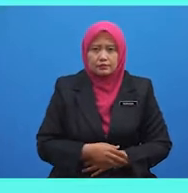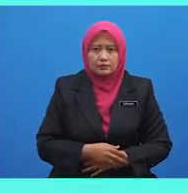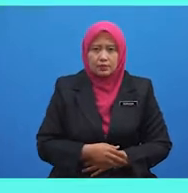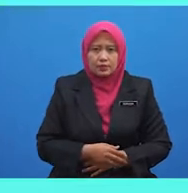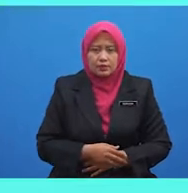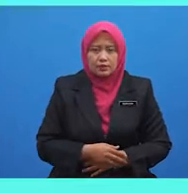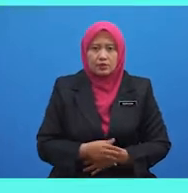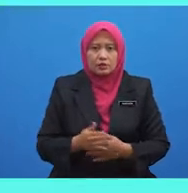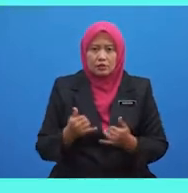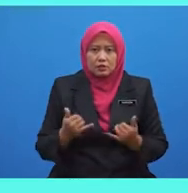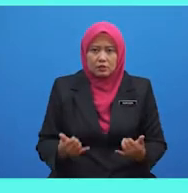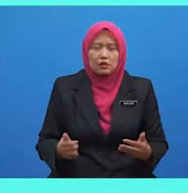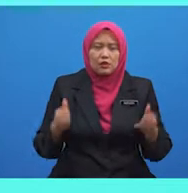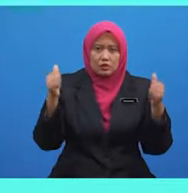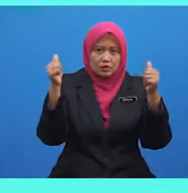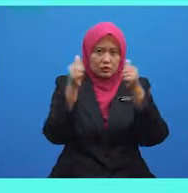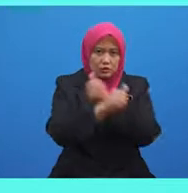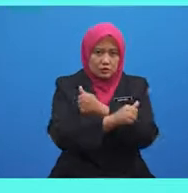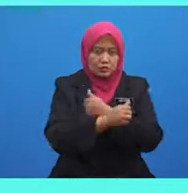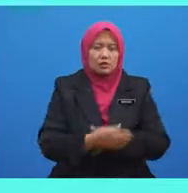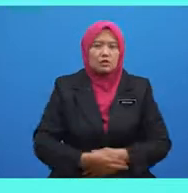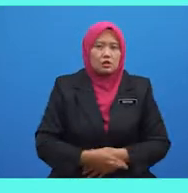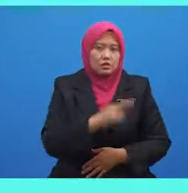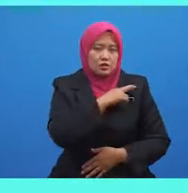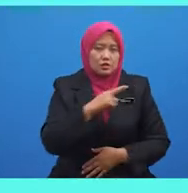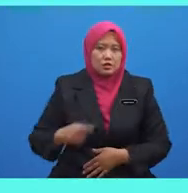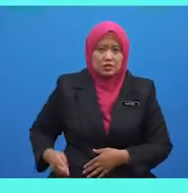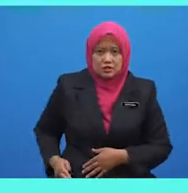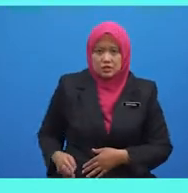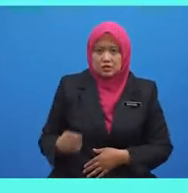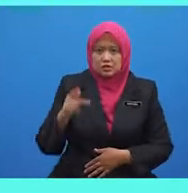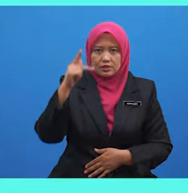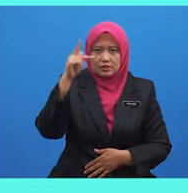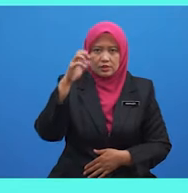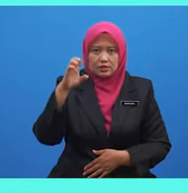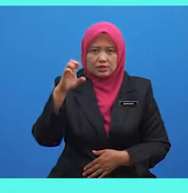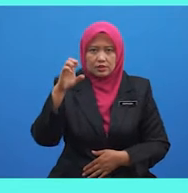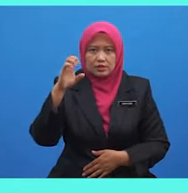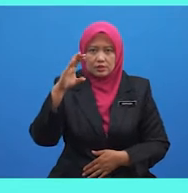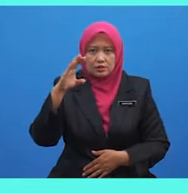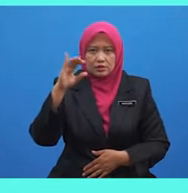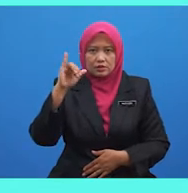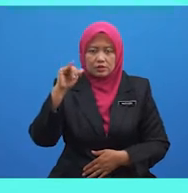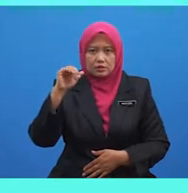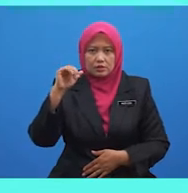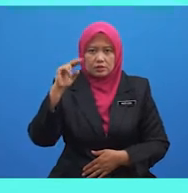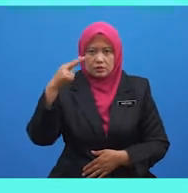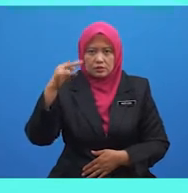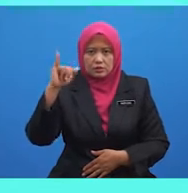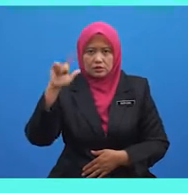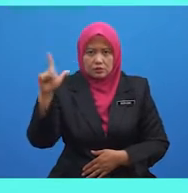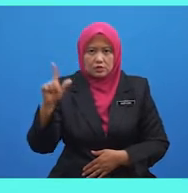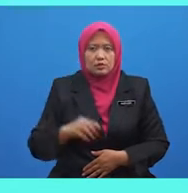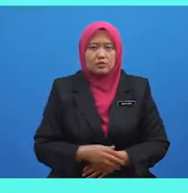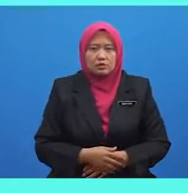ancaman Raja Kecil ke atas Kerajaan Johor Riau. Raja Kecil menyerang Johor pada tahun